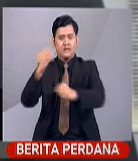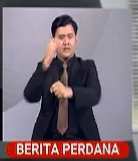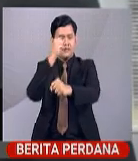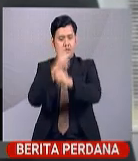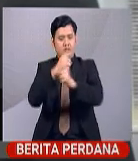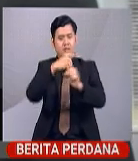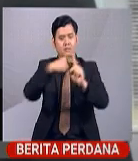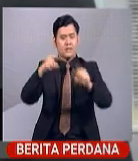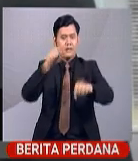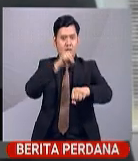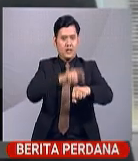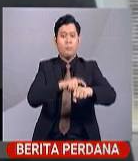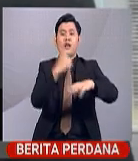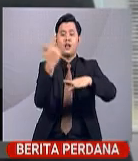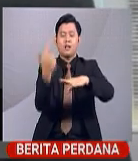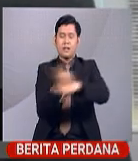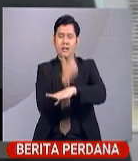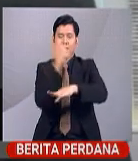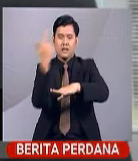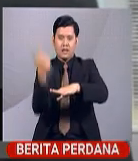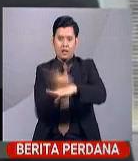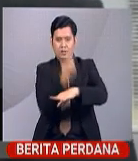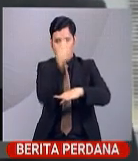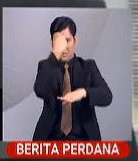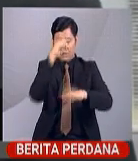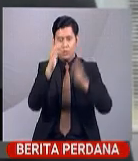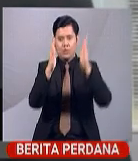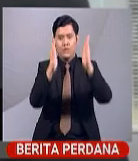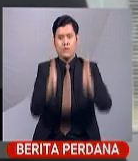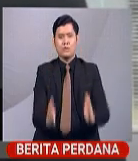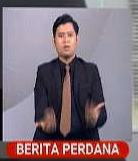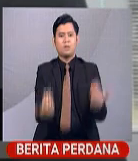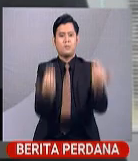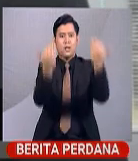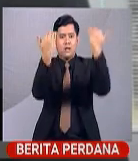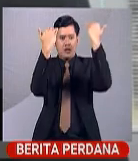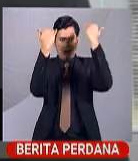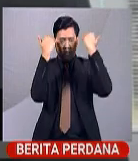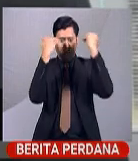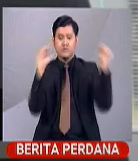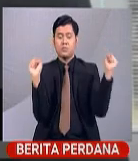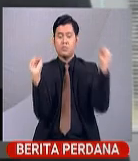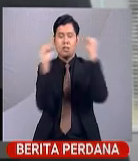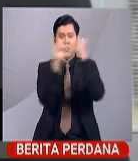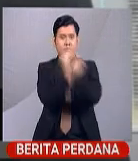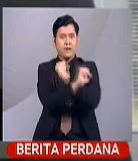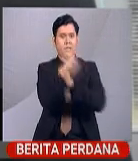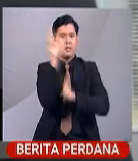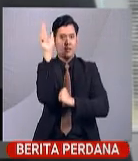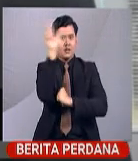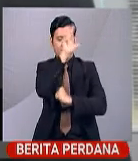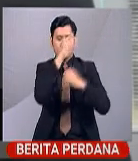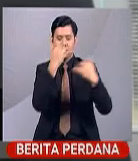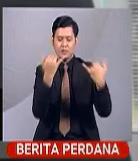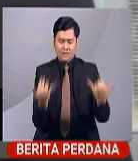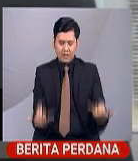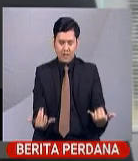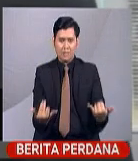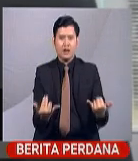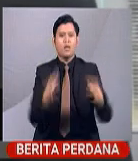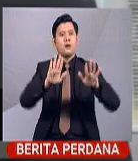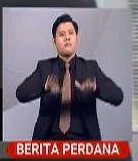training dan Rizki link oleh yang mengganggu the shadows kerajaan yang next yang perlu dihadapi ialah